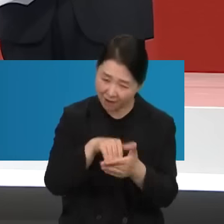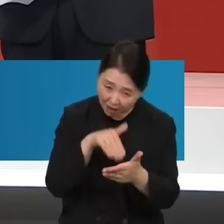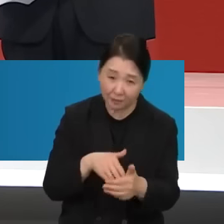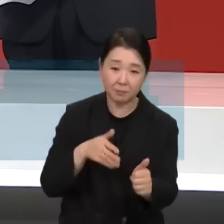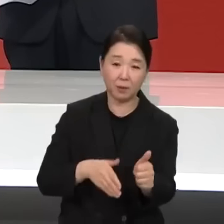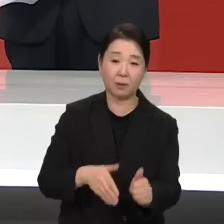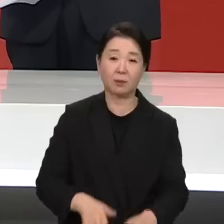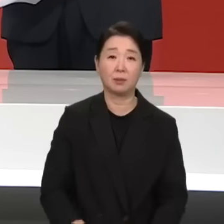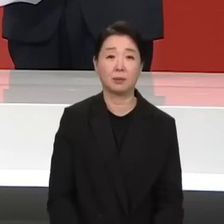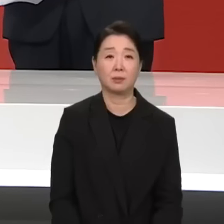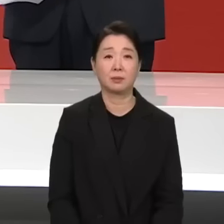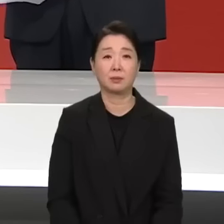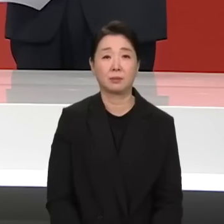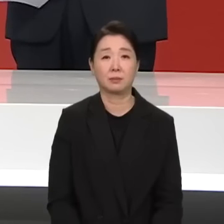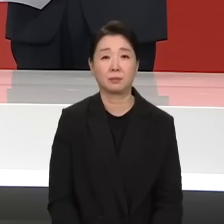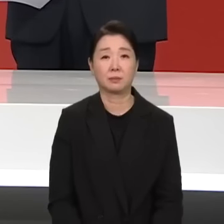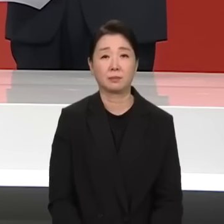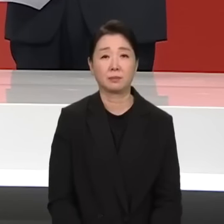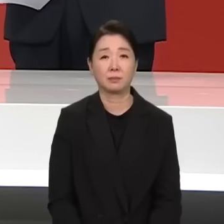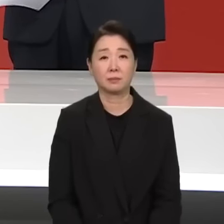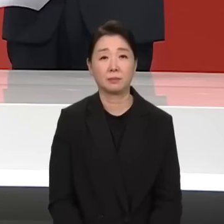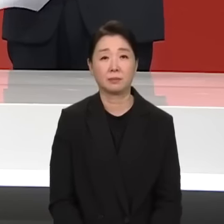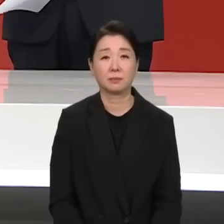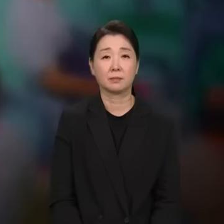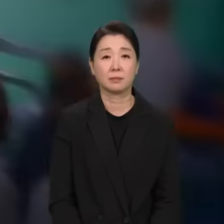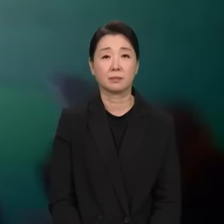목소리가 나오고 있습니다. 류정화 기자입니다.